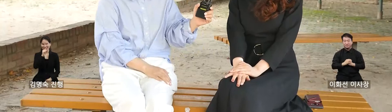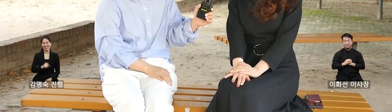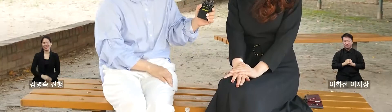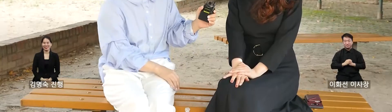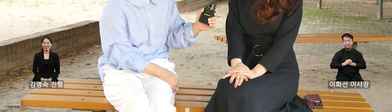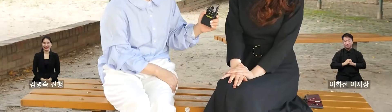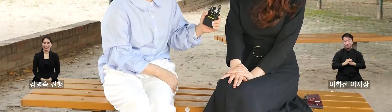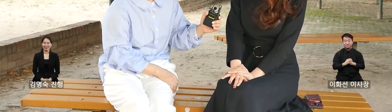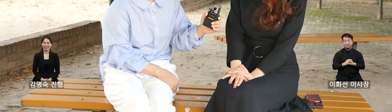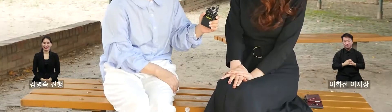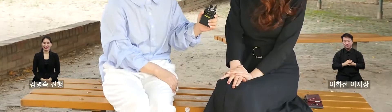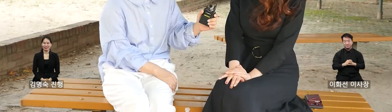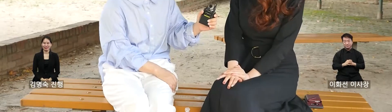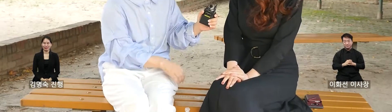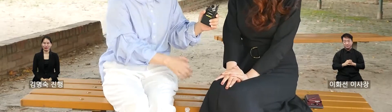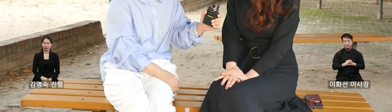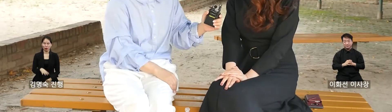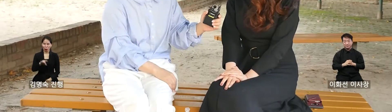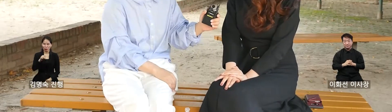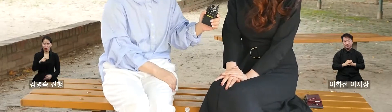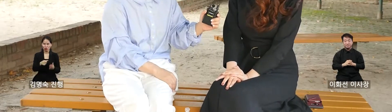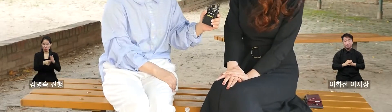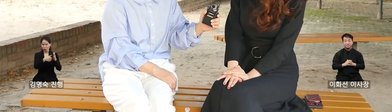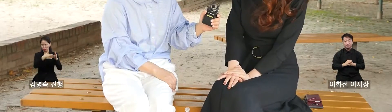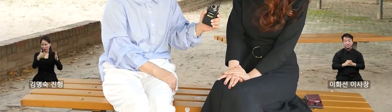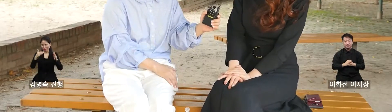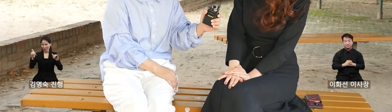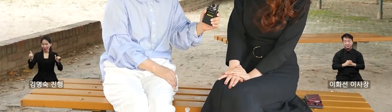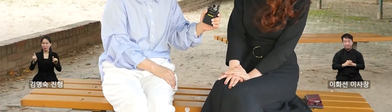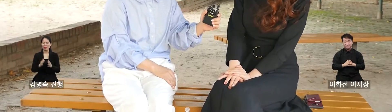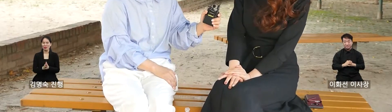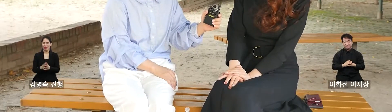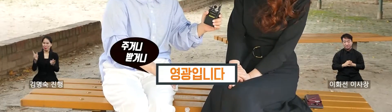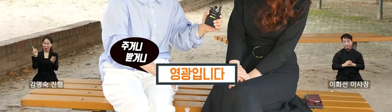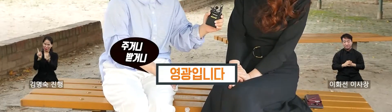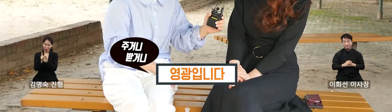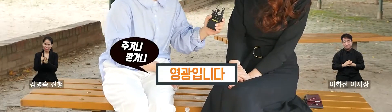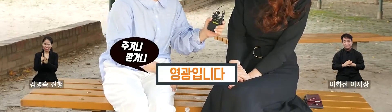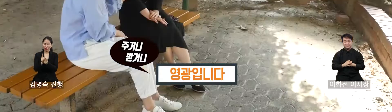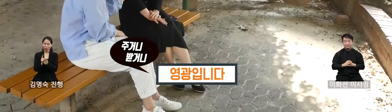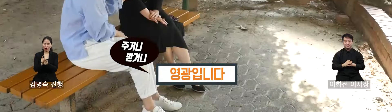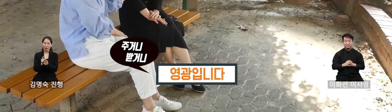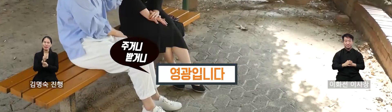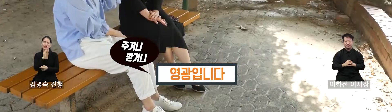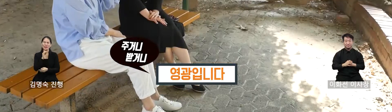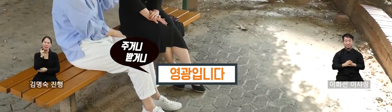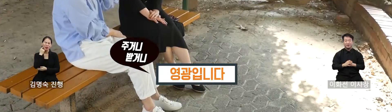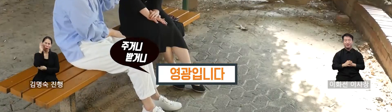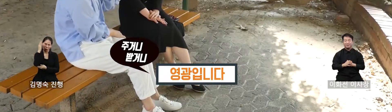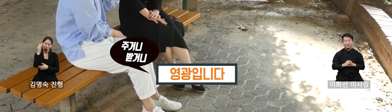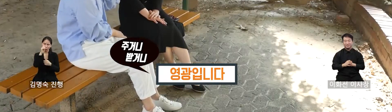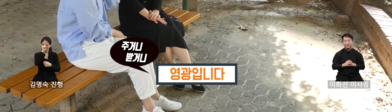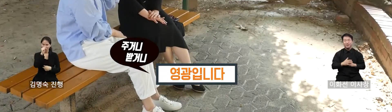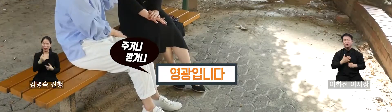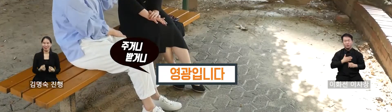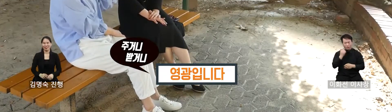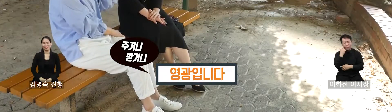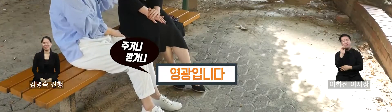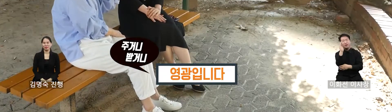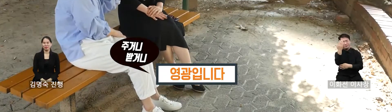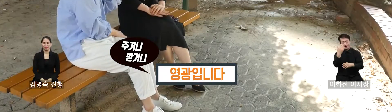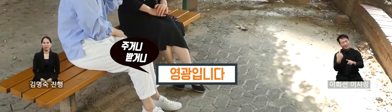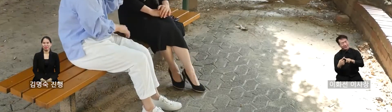찍고 싶어. 근데 엄청 네. 제가 이렇게 유명하신 분을 네. 이렇게 만나 뵙게 돼서 너무 영광이에요. 저도